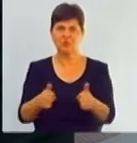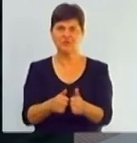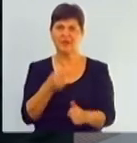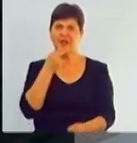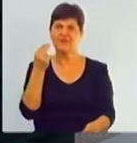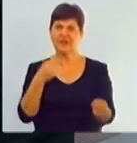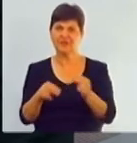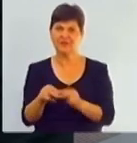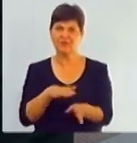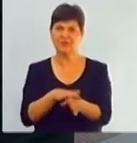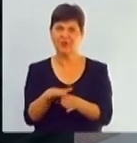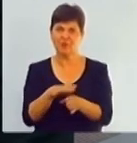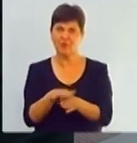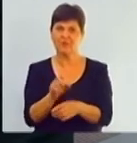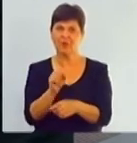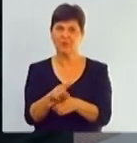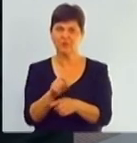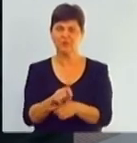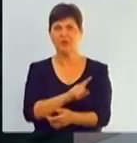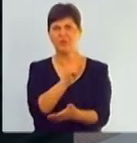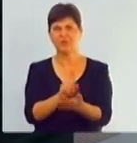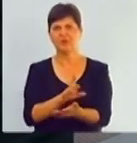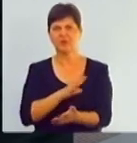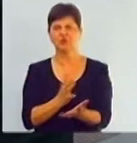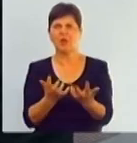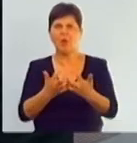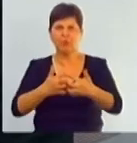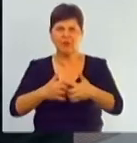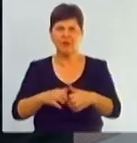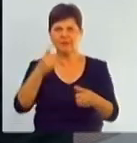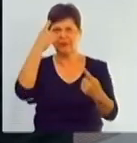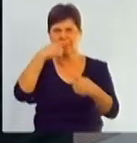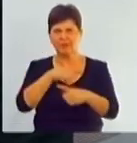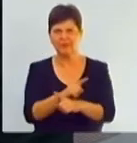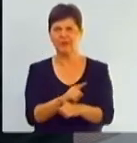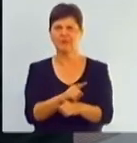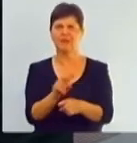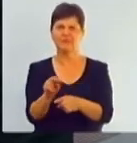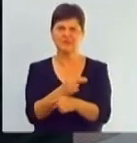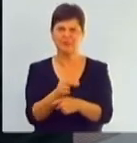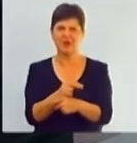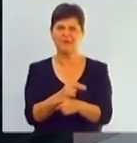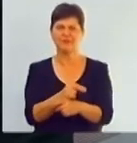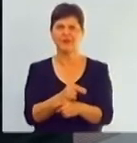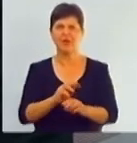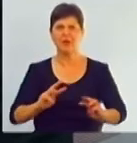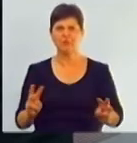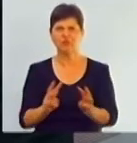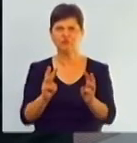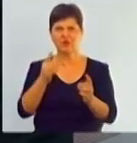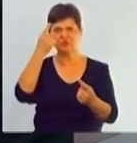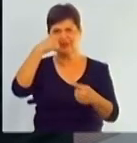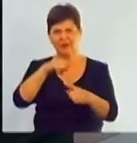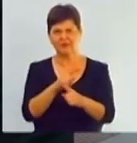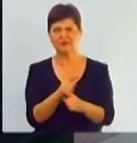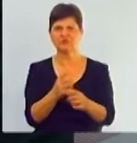за призначенням повинно бути обладнання, техніка в справному стані, пожежно-технічне озброєння повинно в достатній